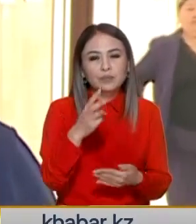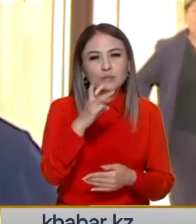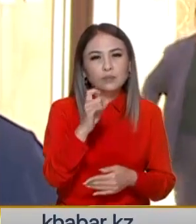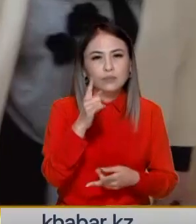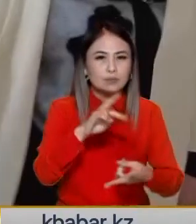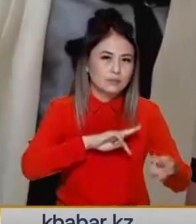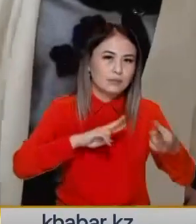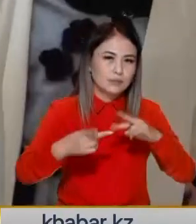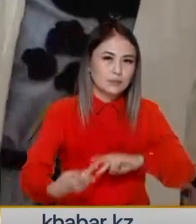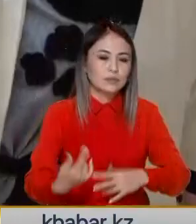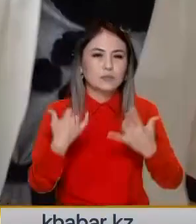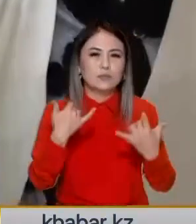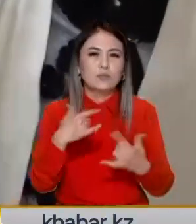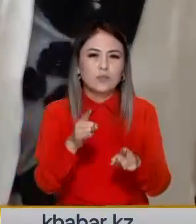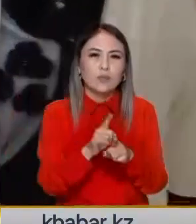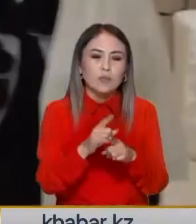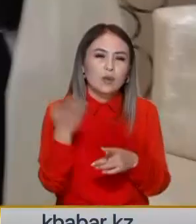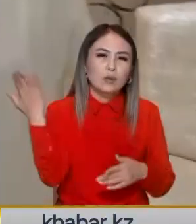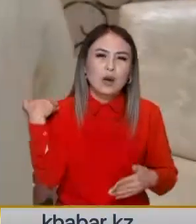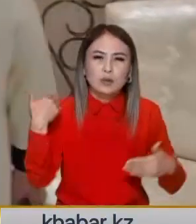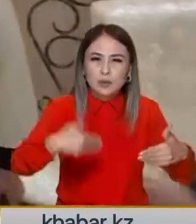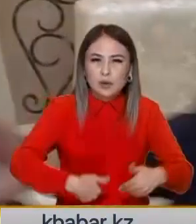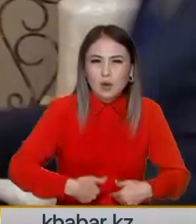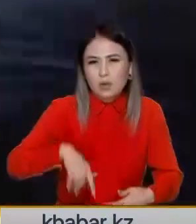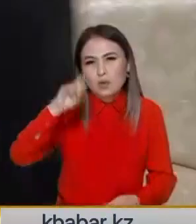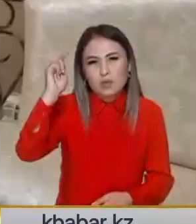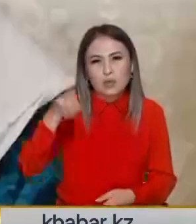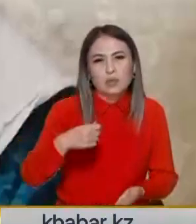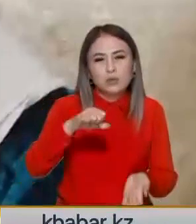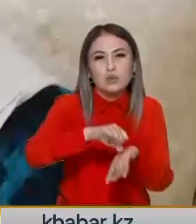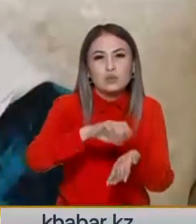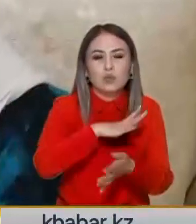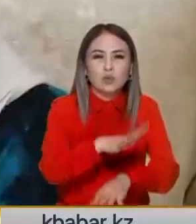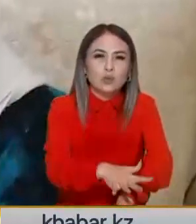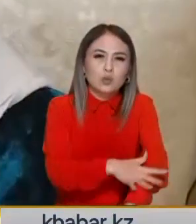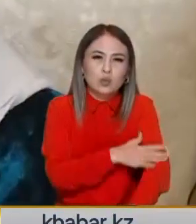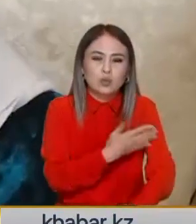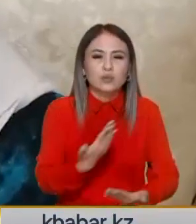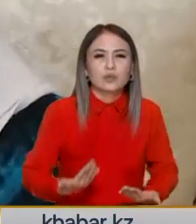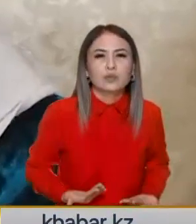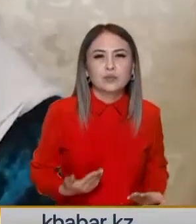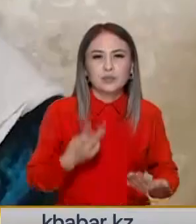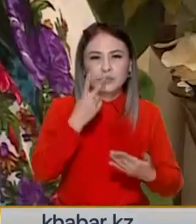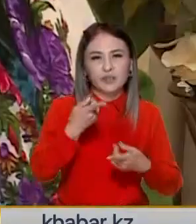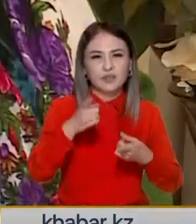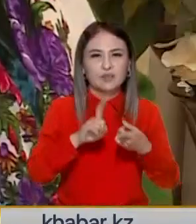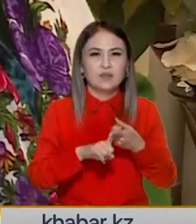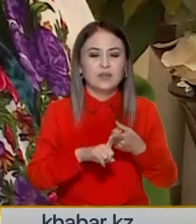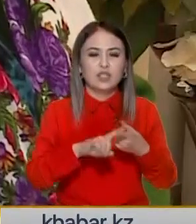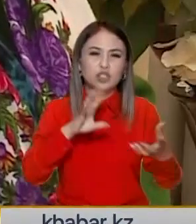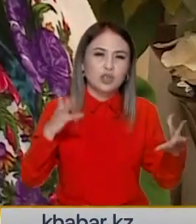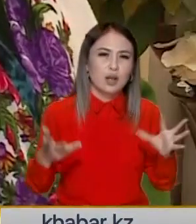күйге айналдырып бір. Аштық қанды соғыс азаптарының басынан өткізген ақсақал ұзақ жасау сырын осы өнермен байланыстырады.